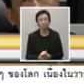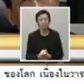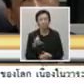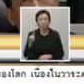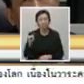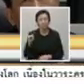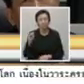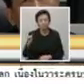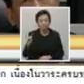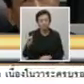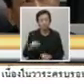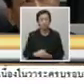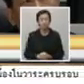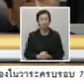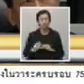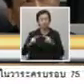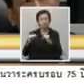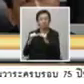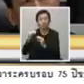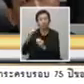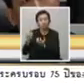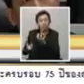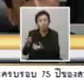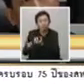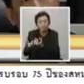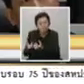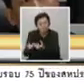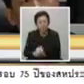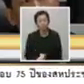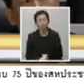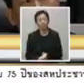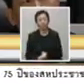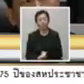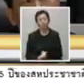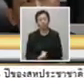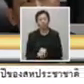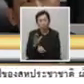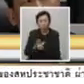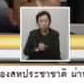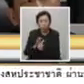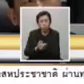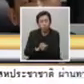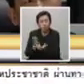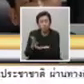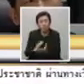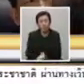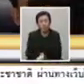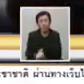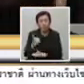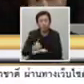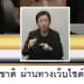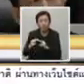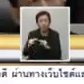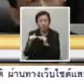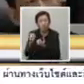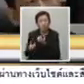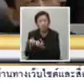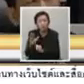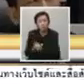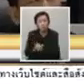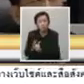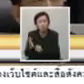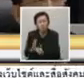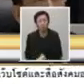DSI จากกระทรวงยุติธรรมมาอีกท่านไม่สงสารคุณสมศักดิ์บ้างไงครับนะนอกจากนั้น